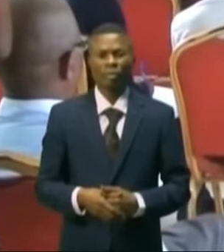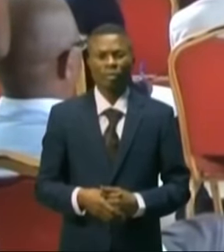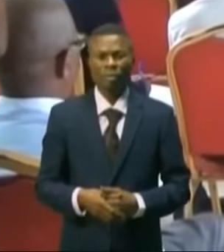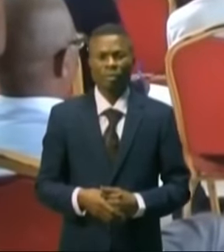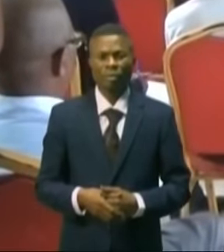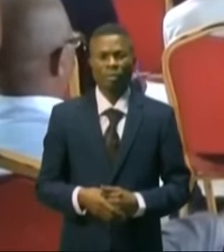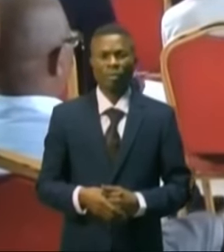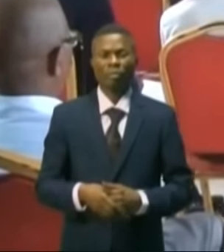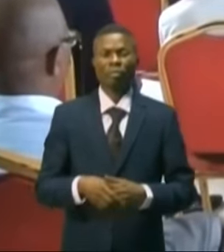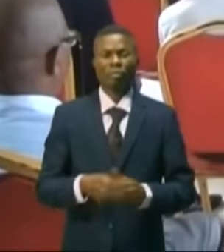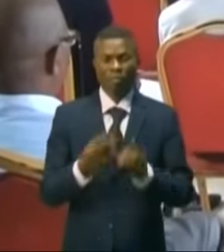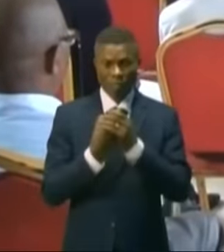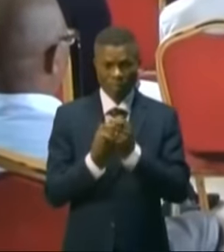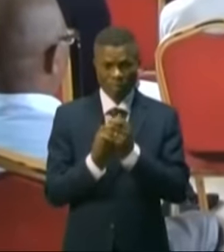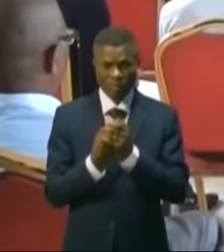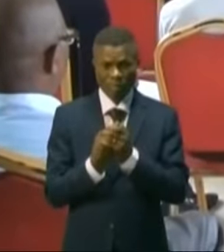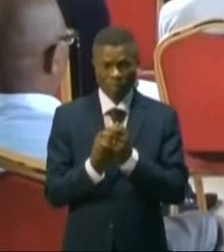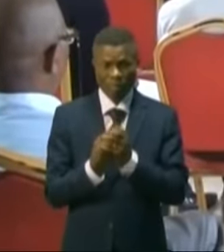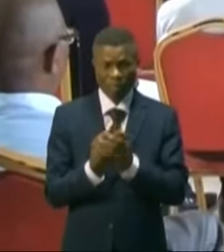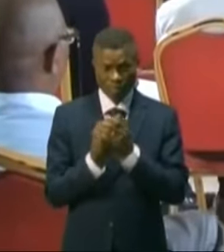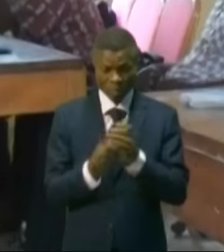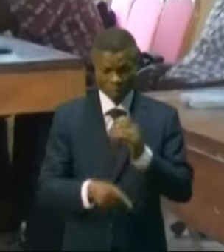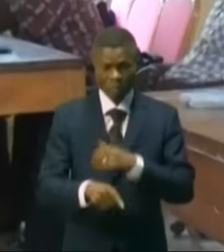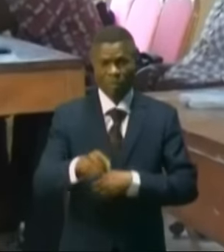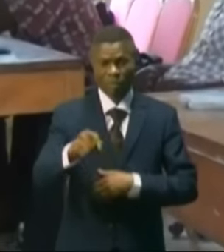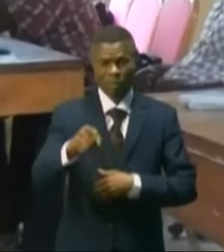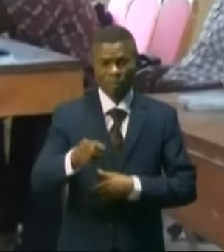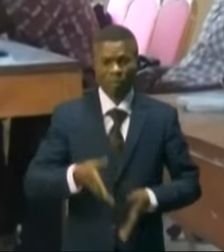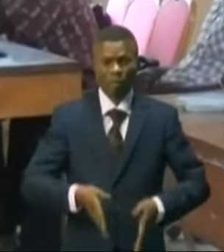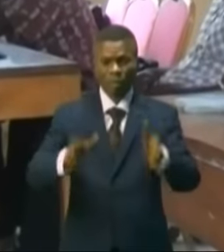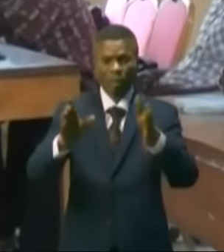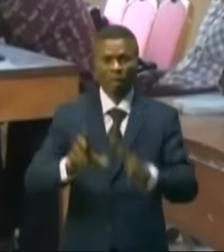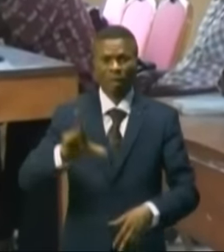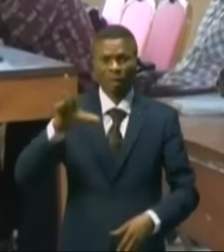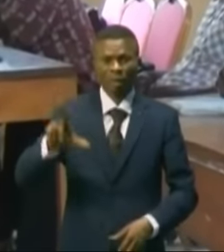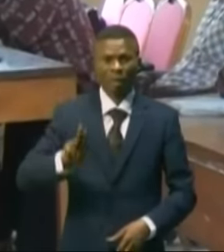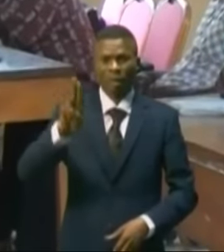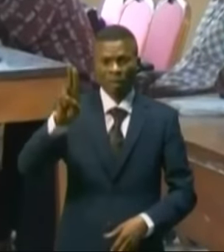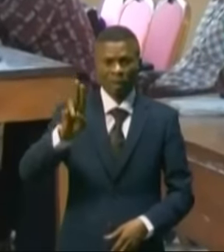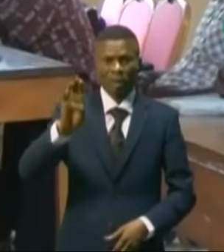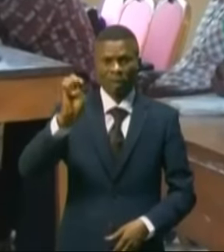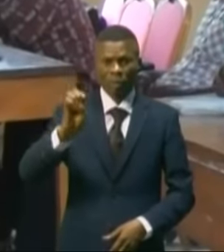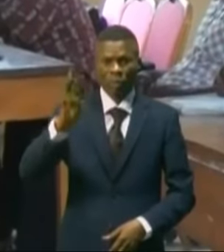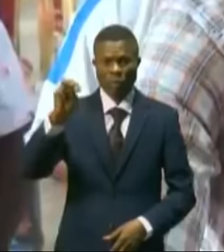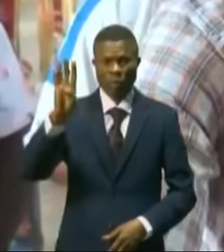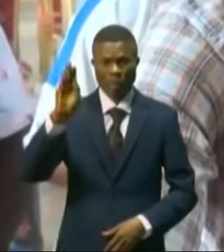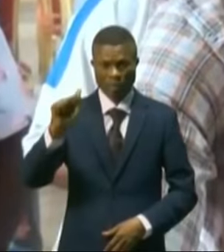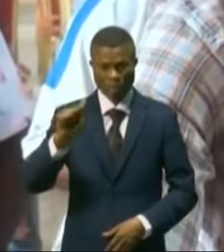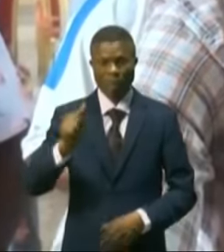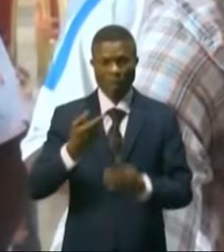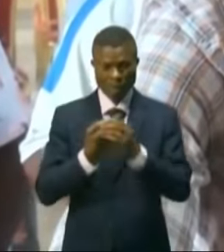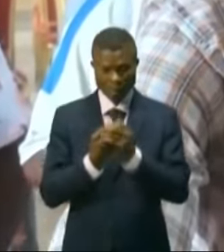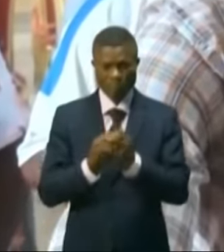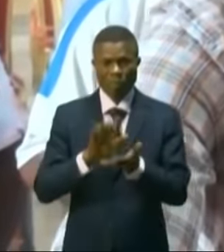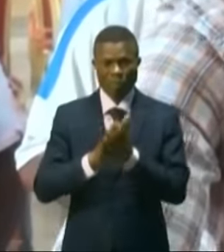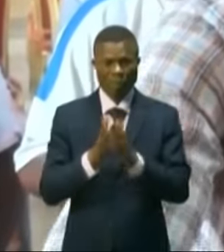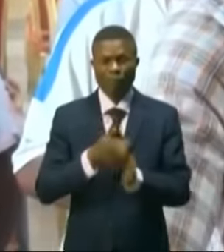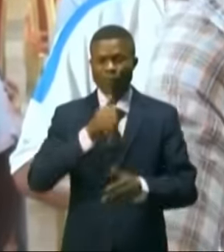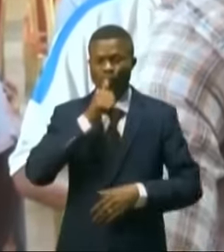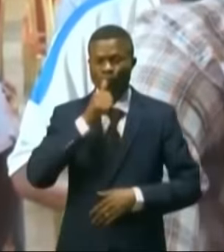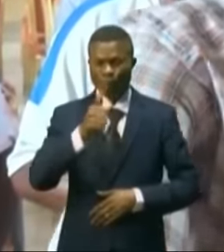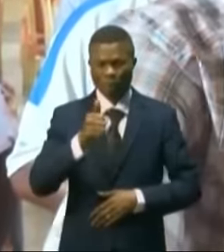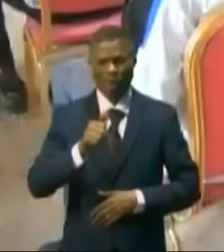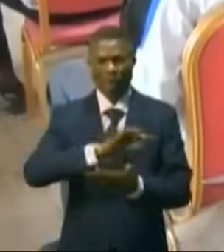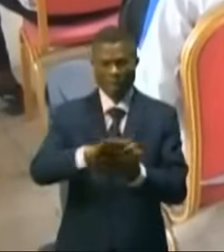On y est presque. Dans les tout prochains jours, les avenues Luemba et Maître Coquet vont être réhabilitées et